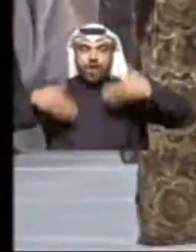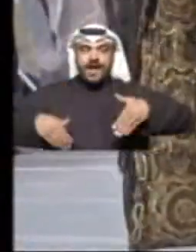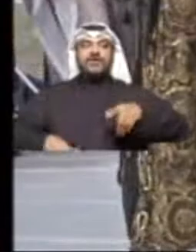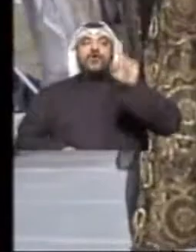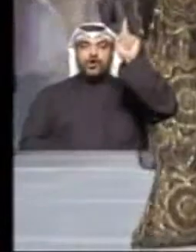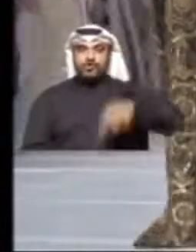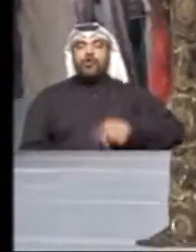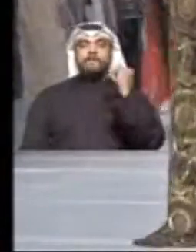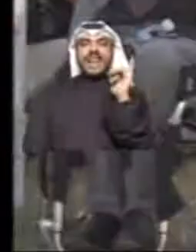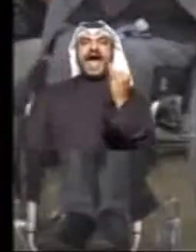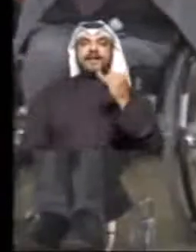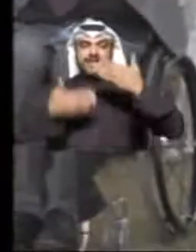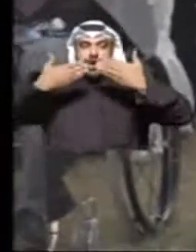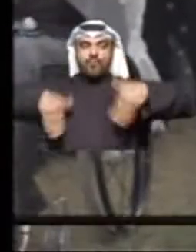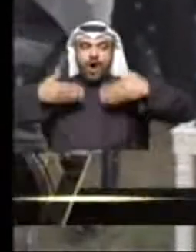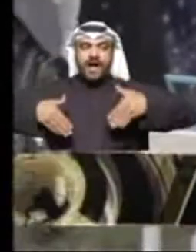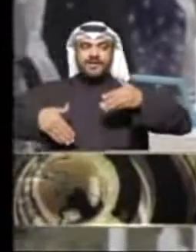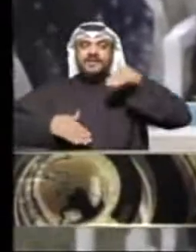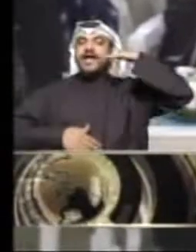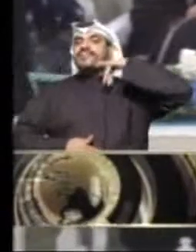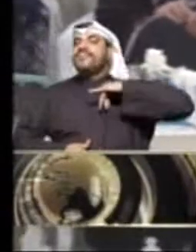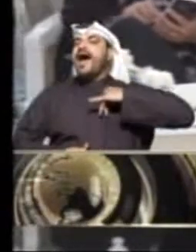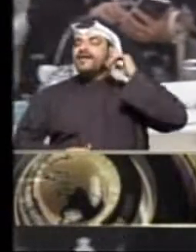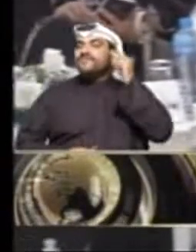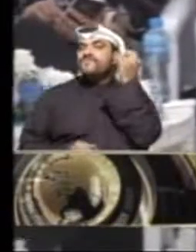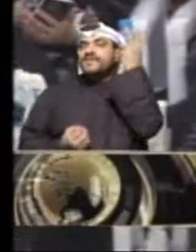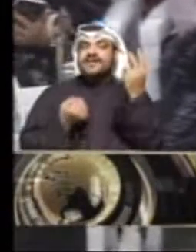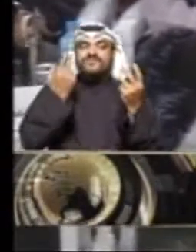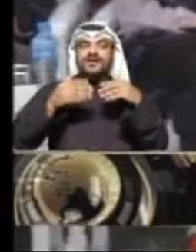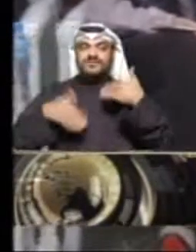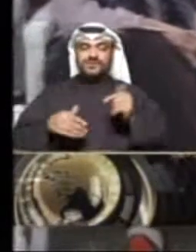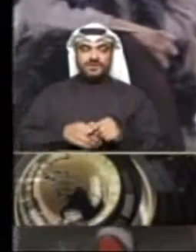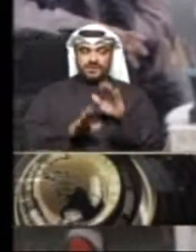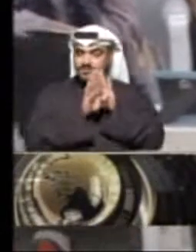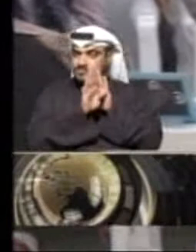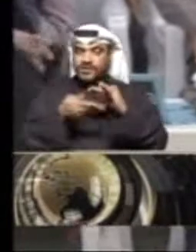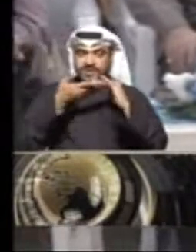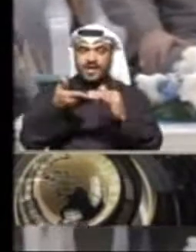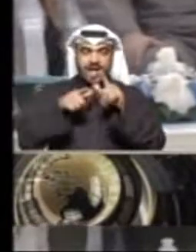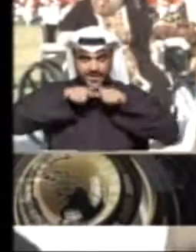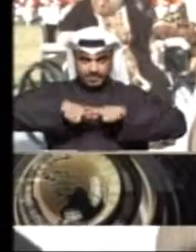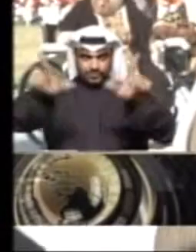لهم، احتفالات تبرز اهتمام الكويت لهذه الفئة لتوصيل رسالة مهمة